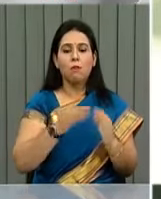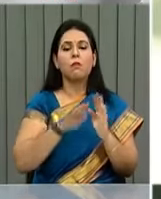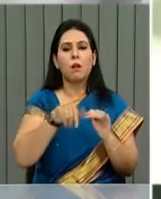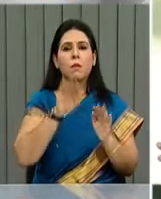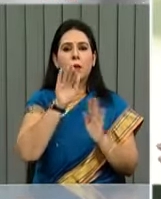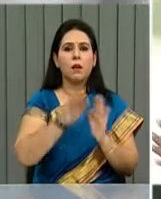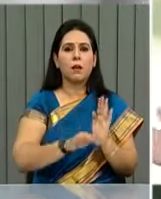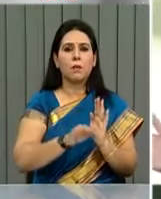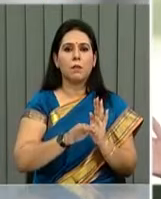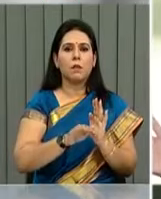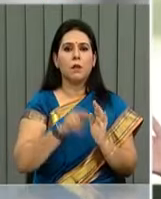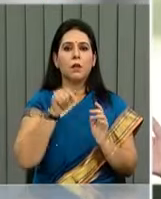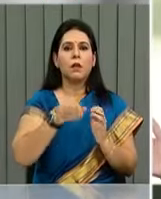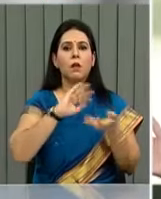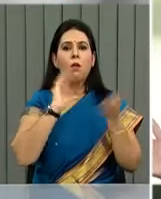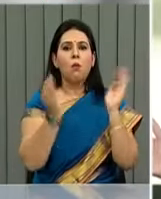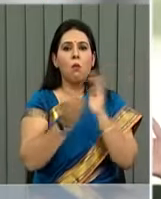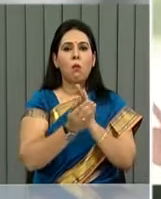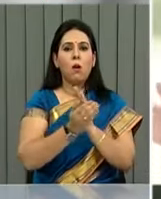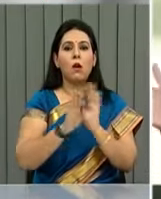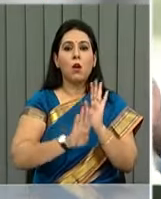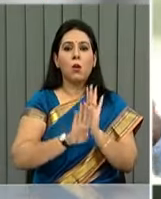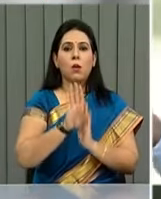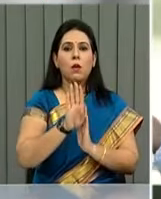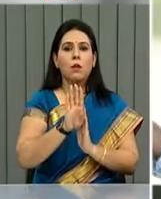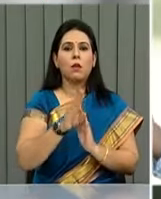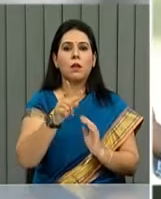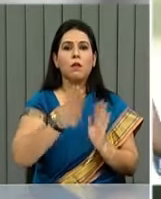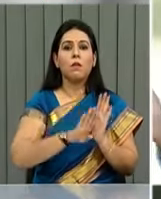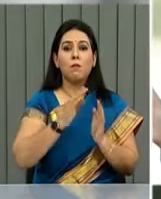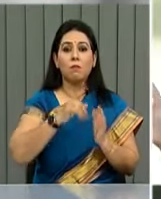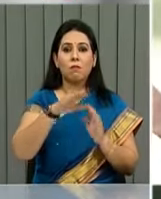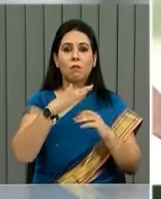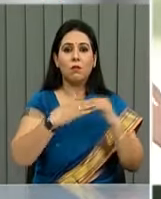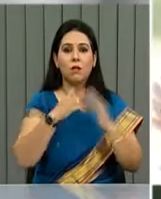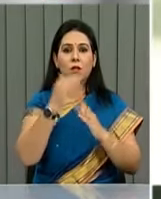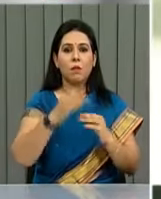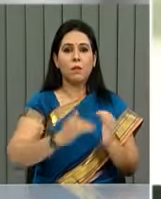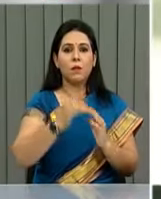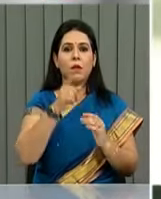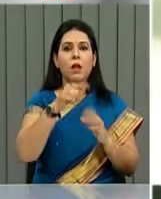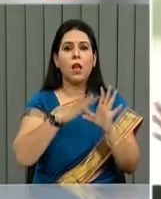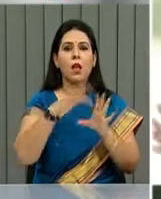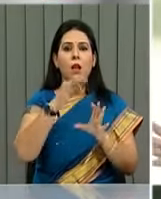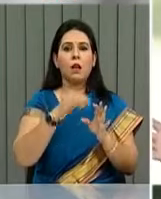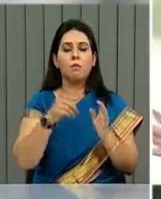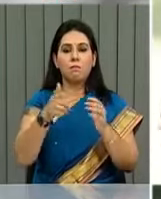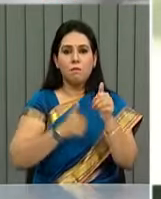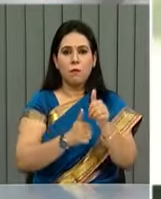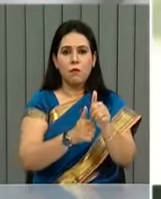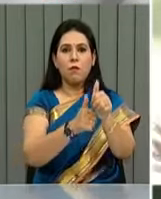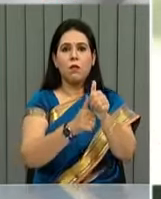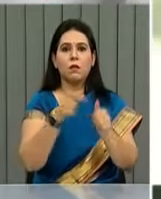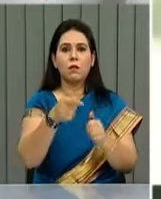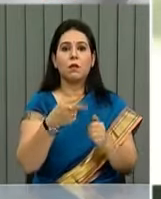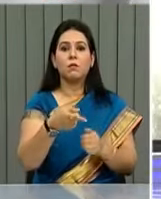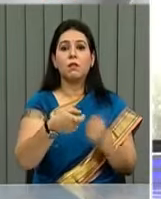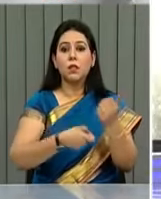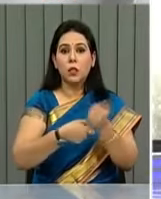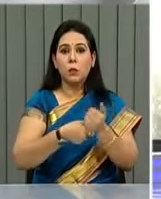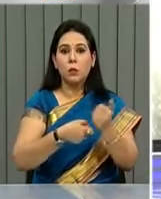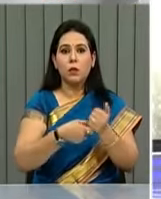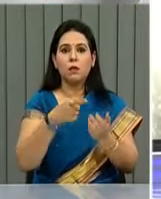की ग्रोथ, उसका विकास आपकी अर्थव्यवस्था के पीछे चलता है, उसकी सहायता और मदद